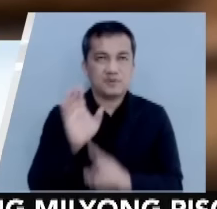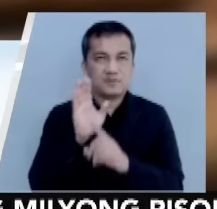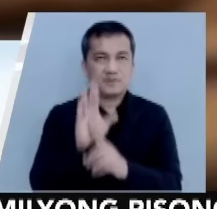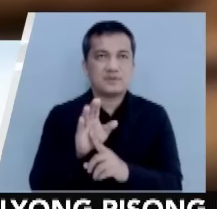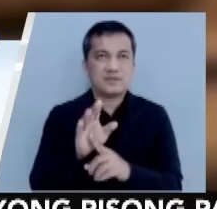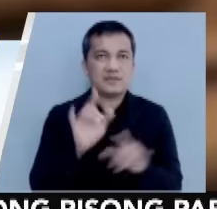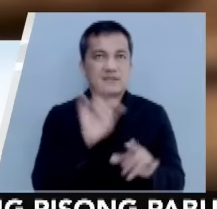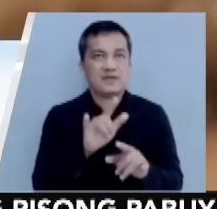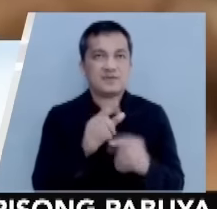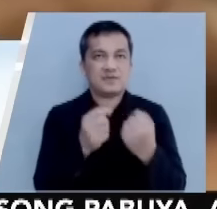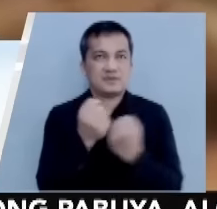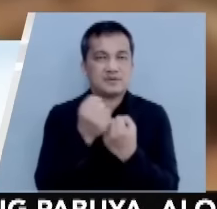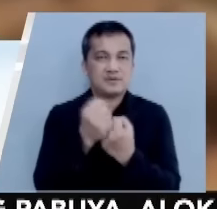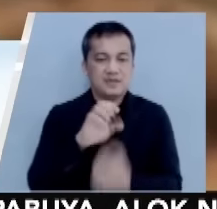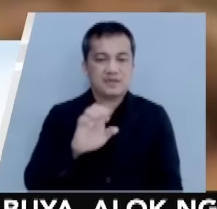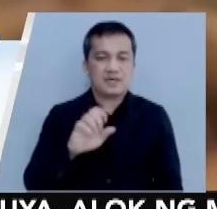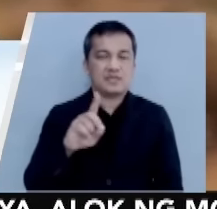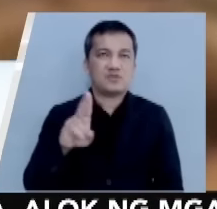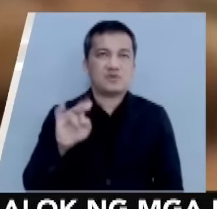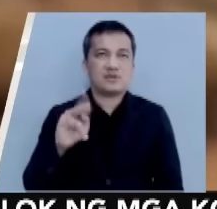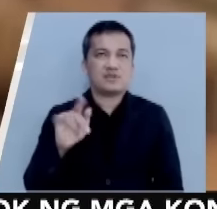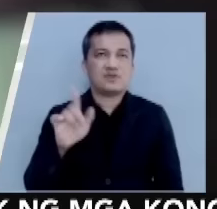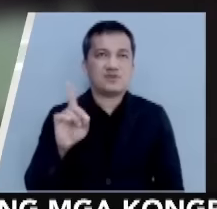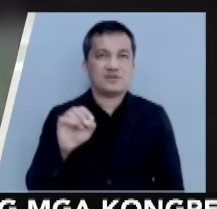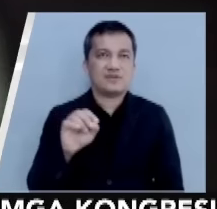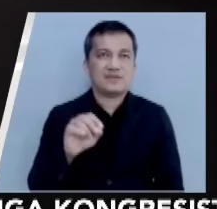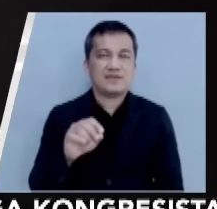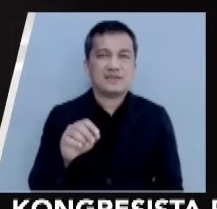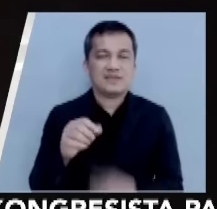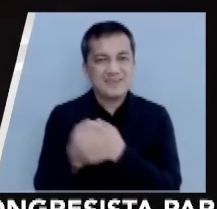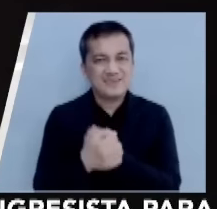kay Eduardo. Love you, Alden!